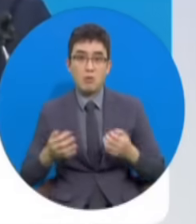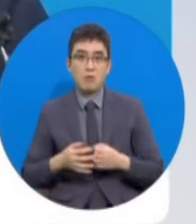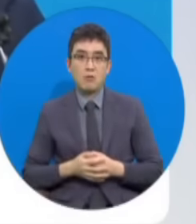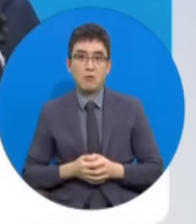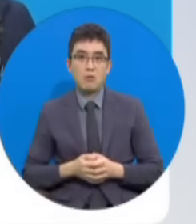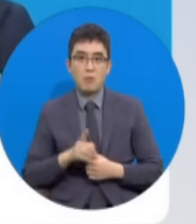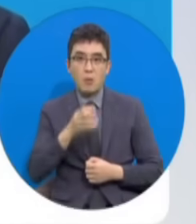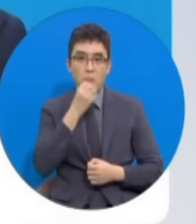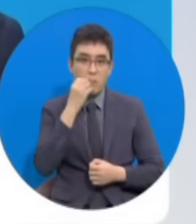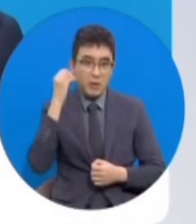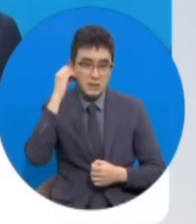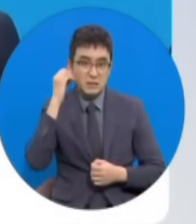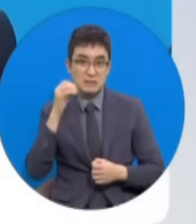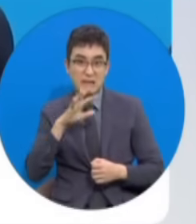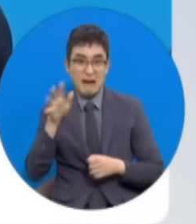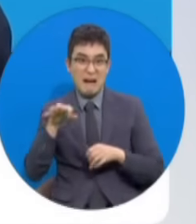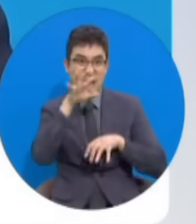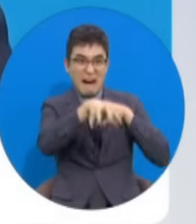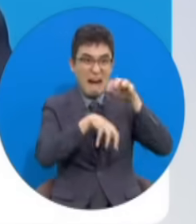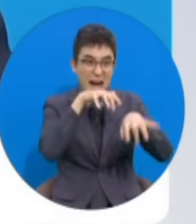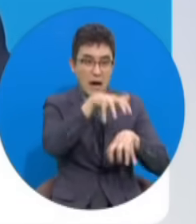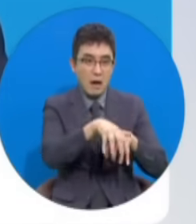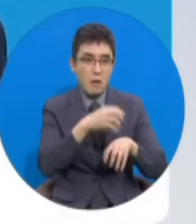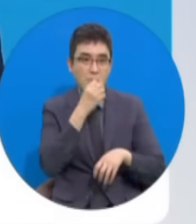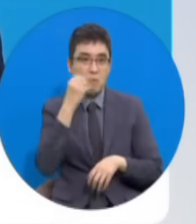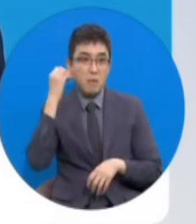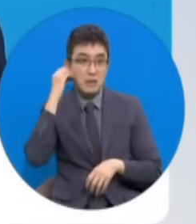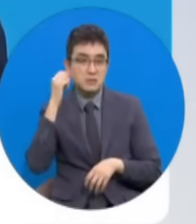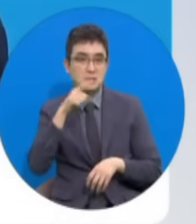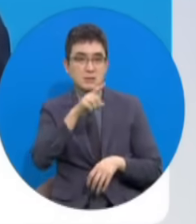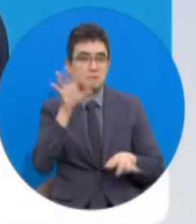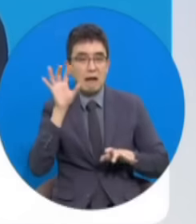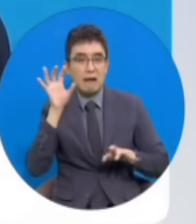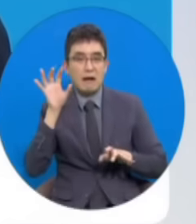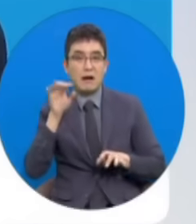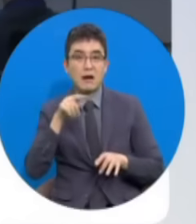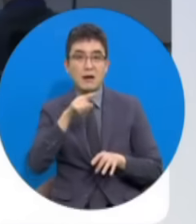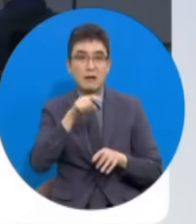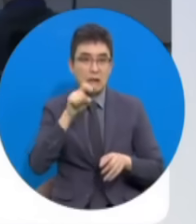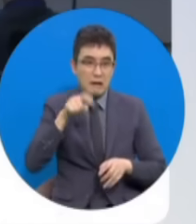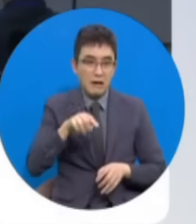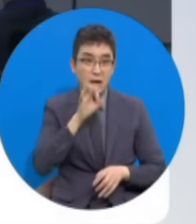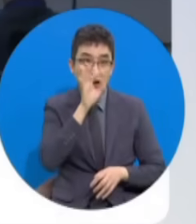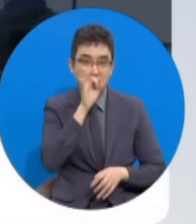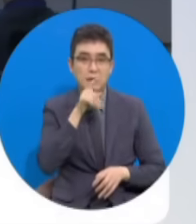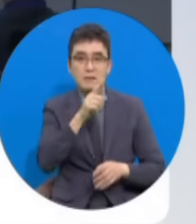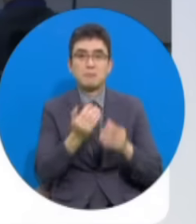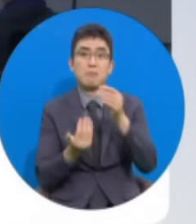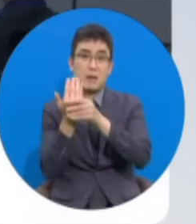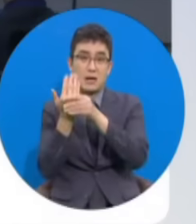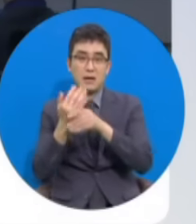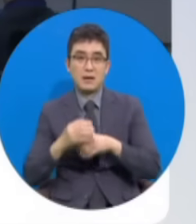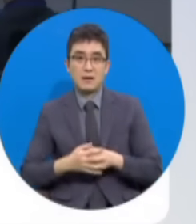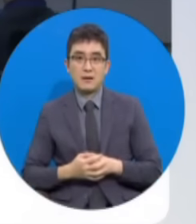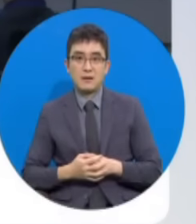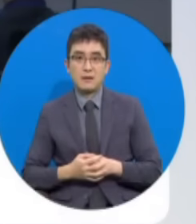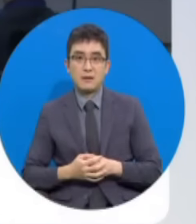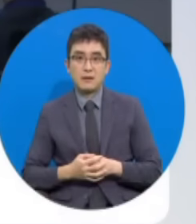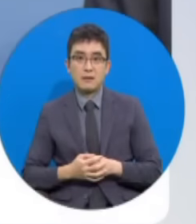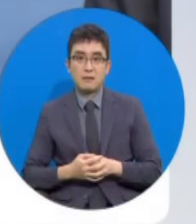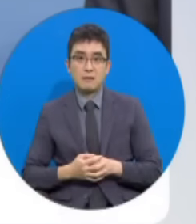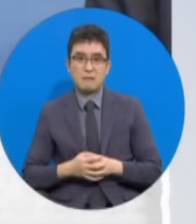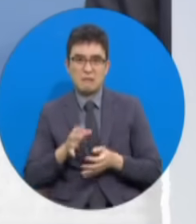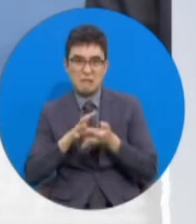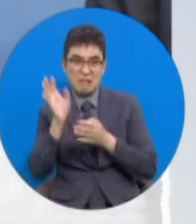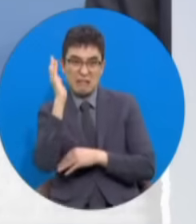여기에 대한 홈페이지에 막 몰려들어갖고 홈페이지가 마비되는 상황까지 이릅니다. 괴담과 의혹이 과학적인 사실과 전혀